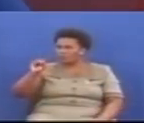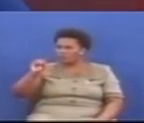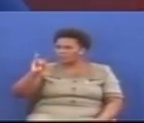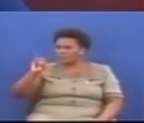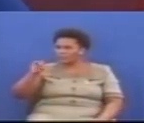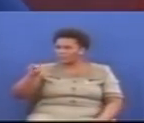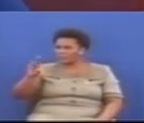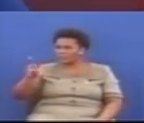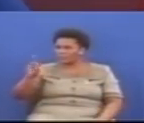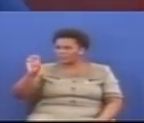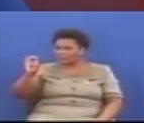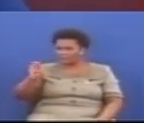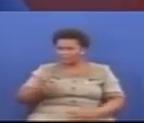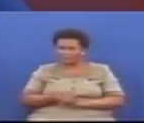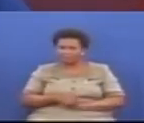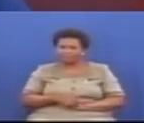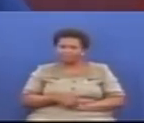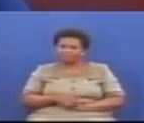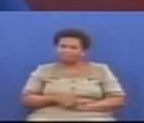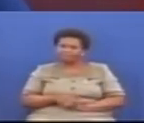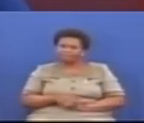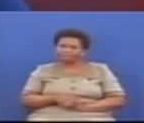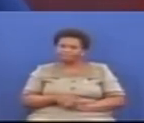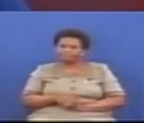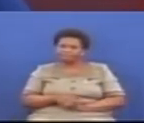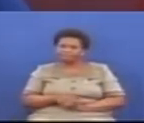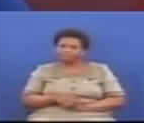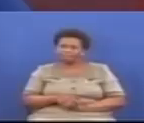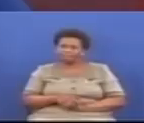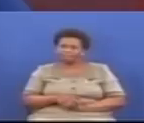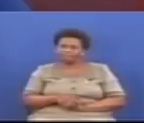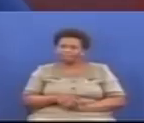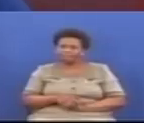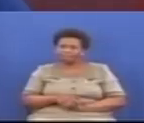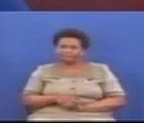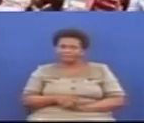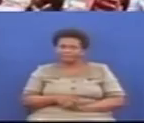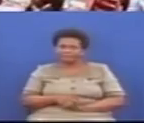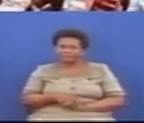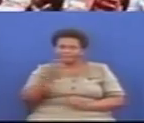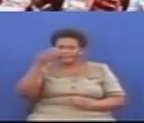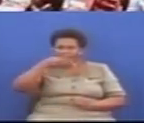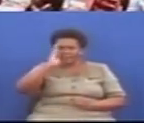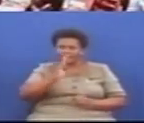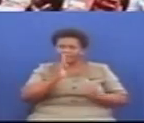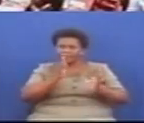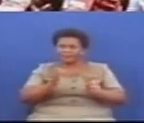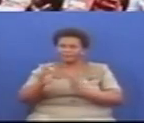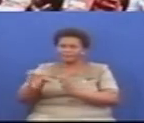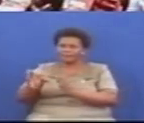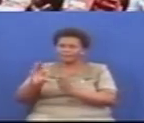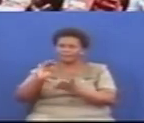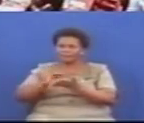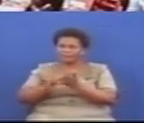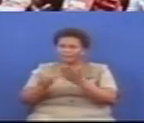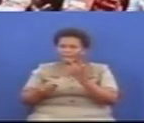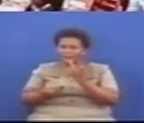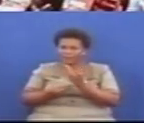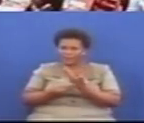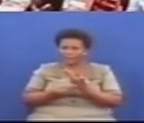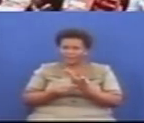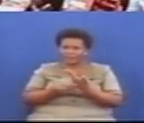Mtera. Swali lake linauliza, je, serikali ina mpango gani wa kujenga kituo kikubwa cha polisi katika jimbo la